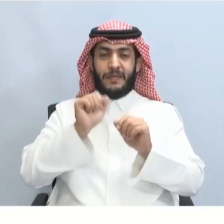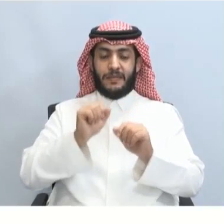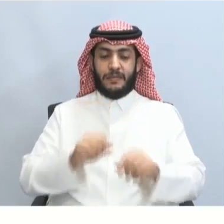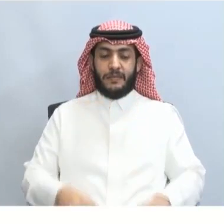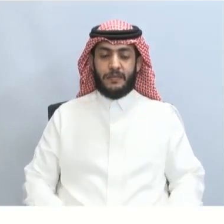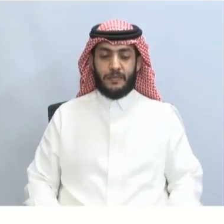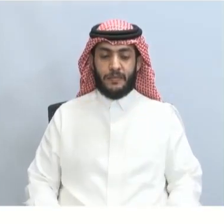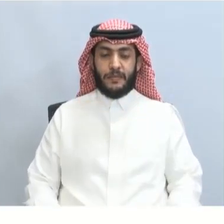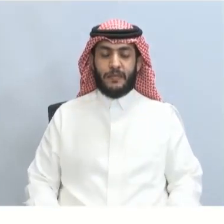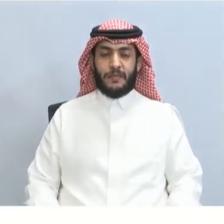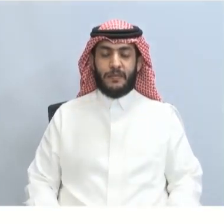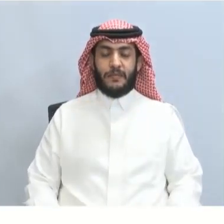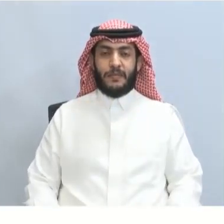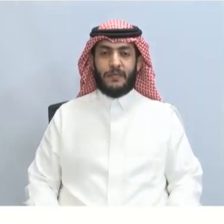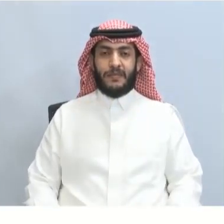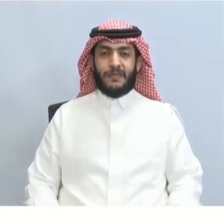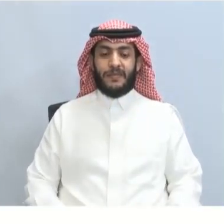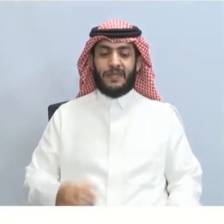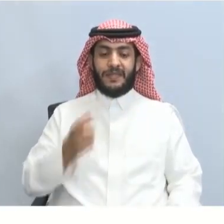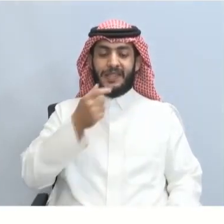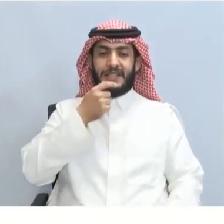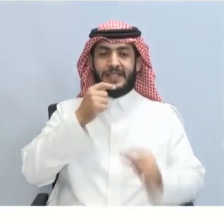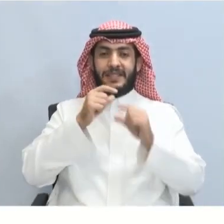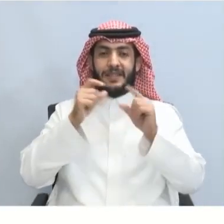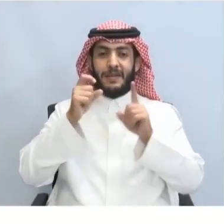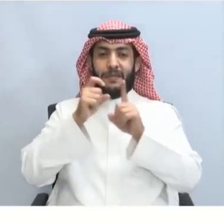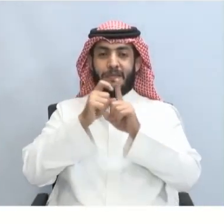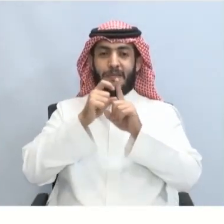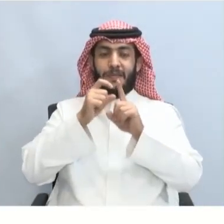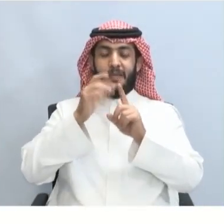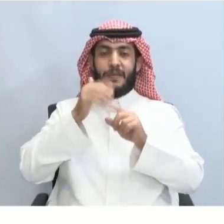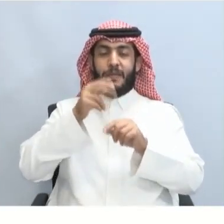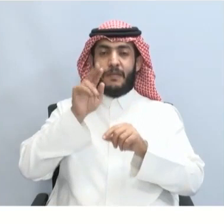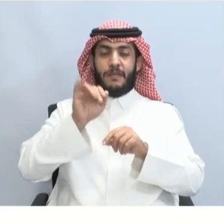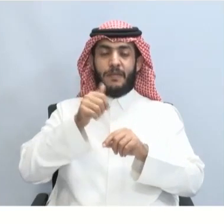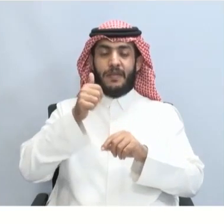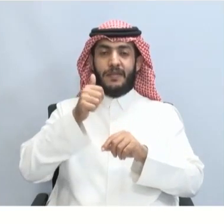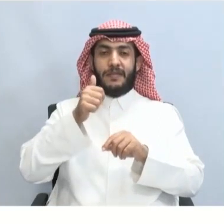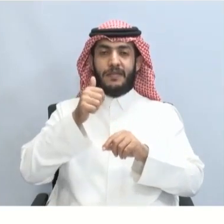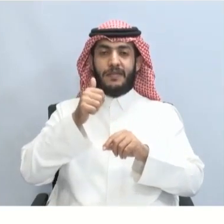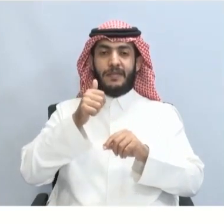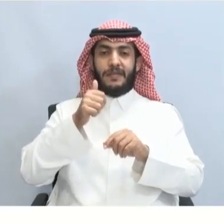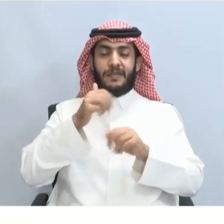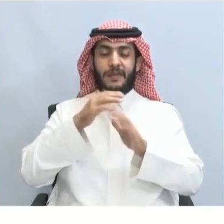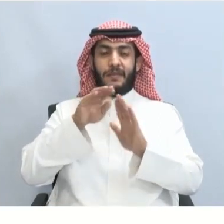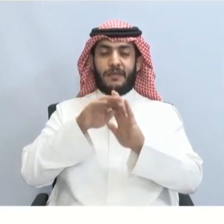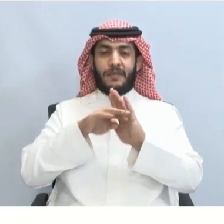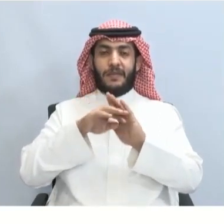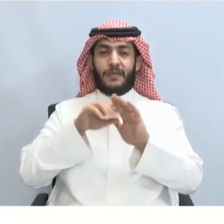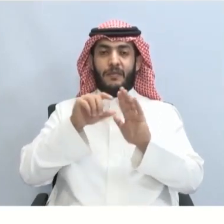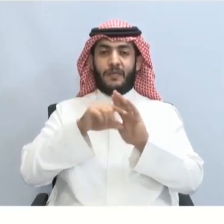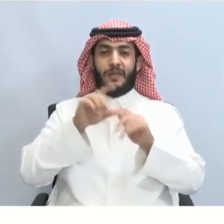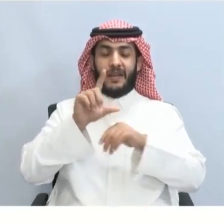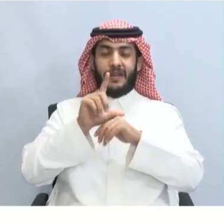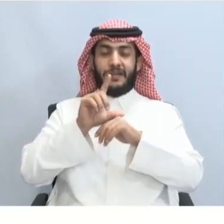المستند ثم لدينا بدي وسلاش بدي يتم هنا برمجه الموضوع